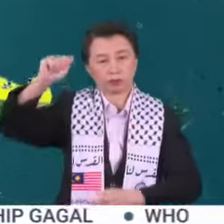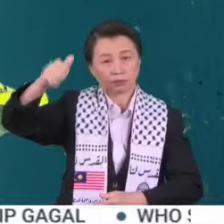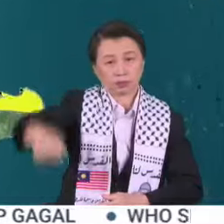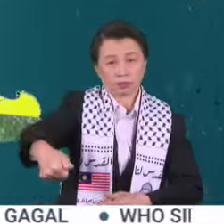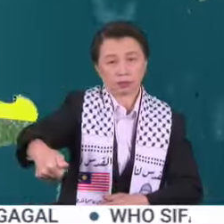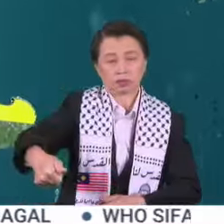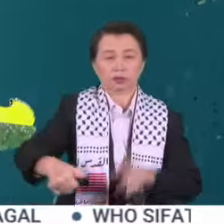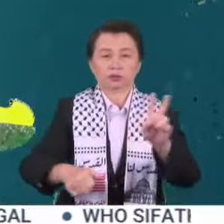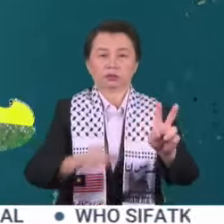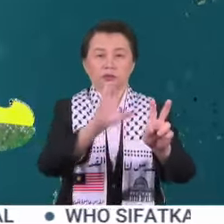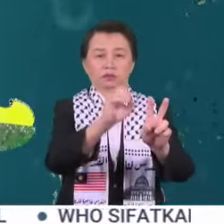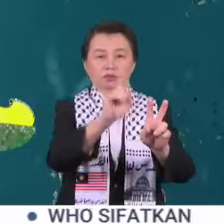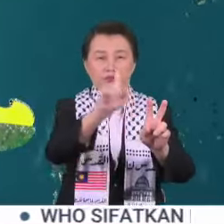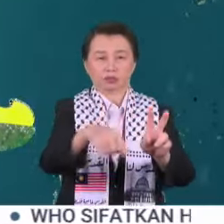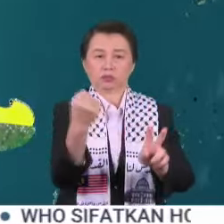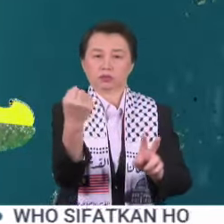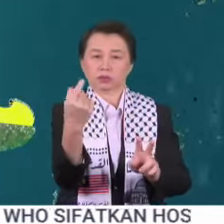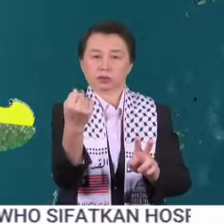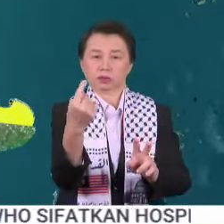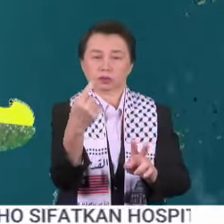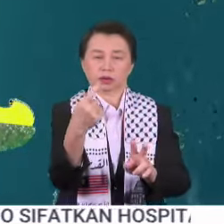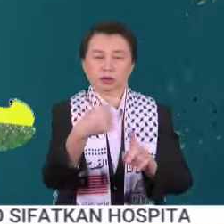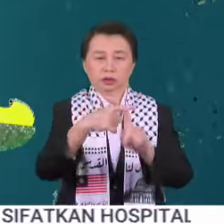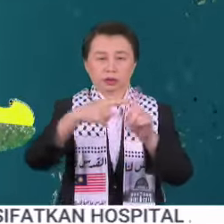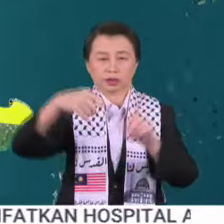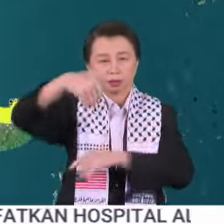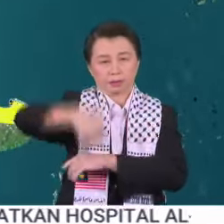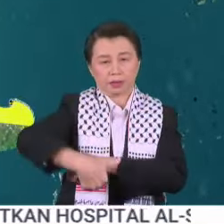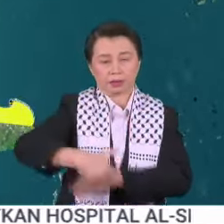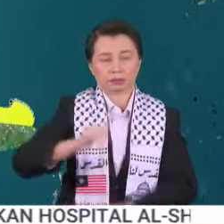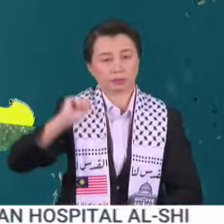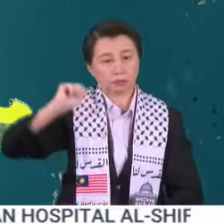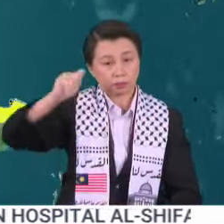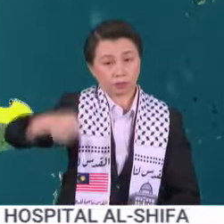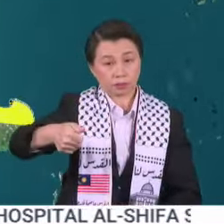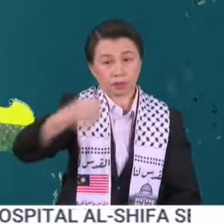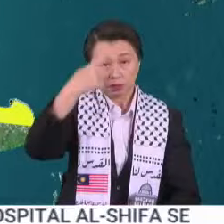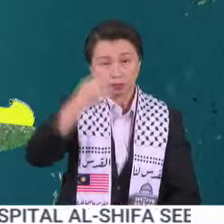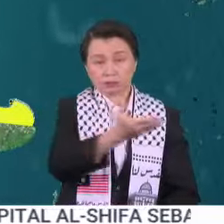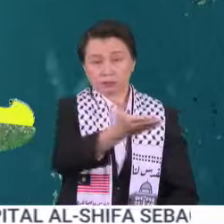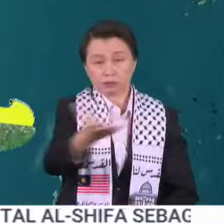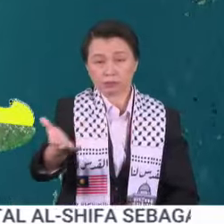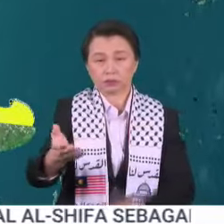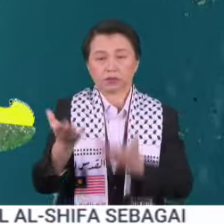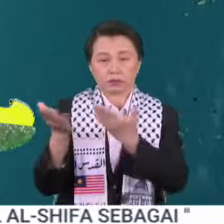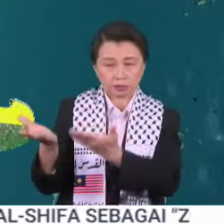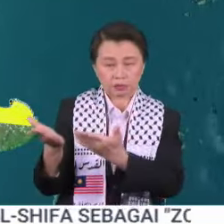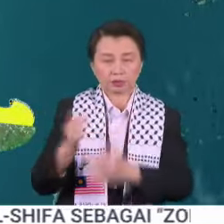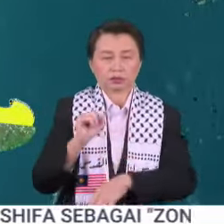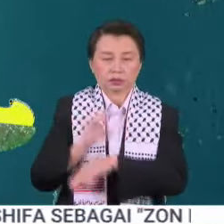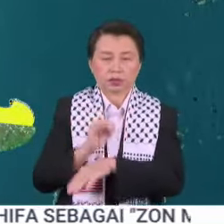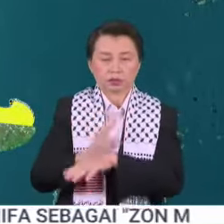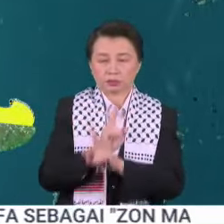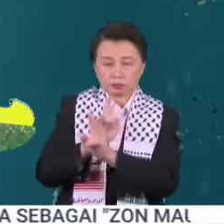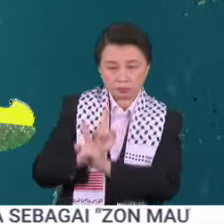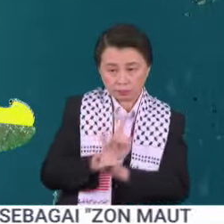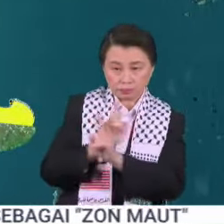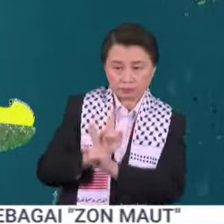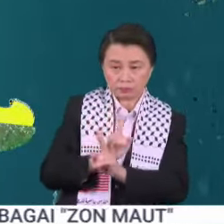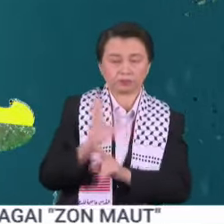iaitu 20 November iaitu tengah malam esok. Jadi kepada warga setempat dinasihatkan supaya lebih